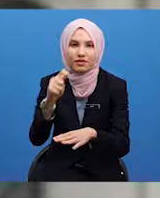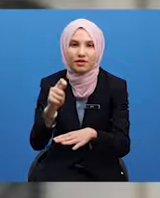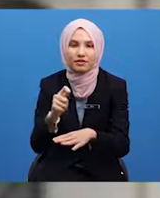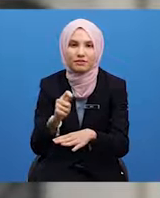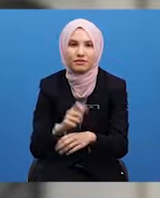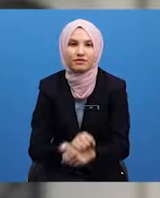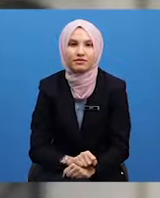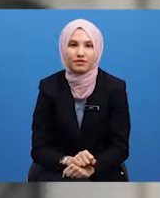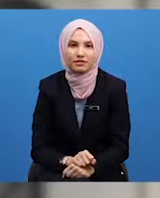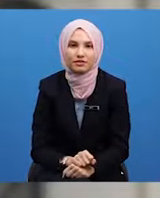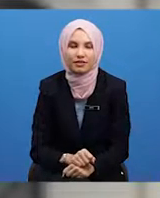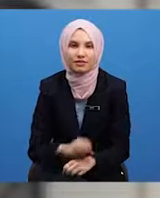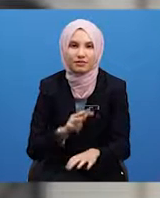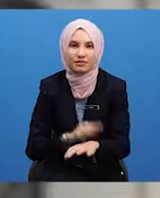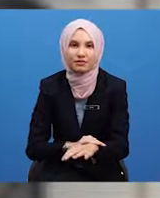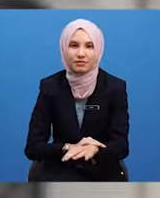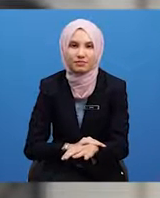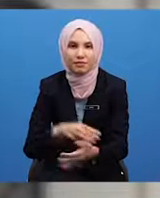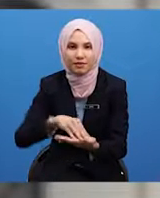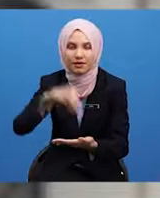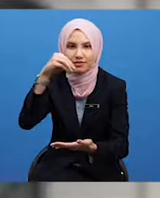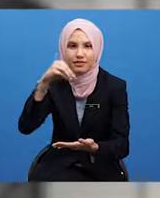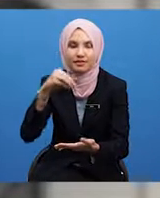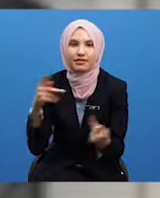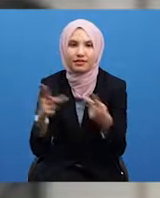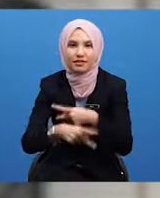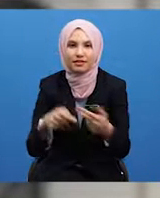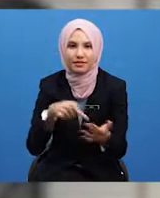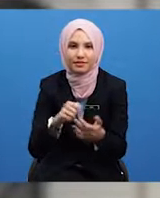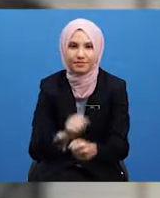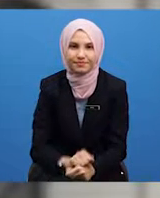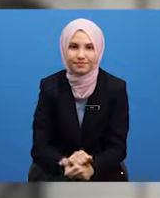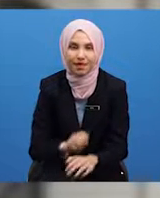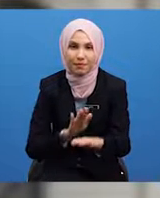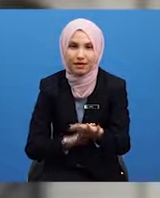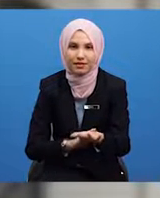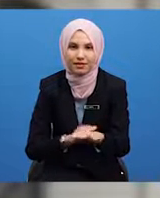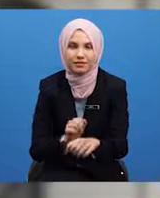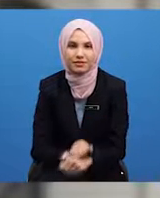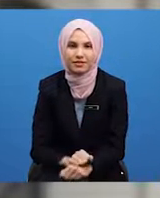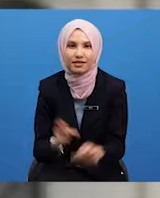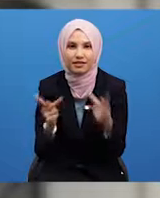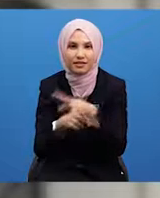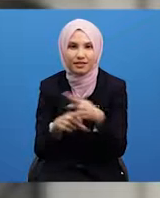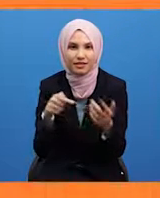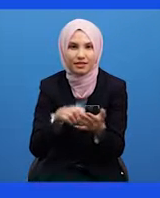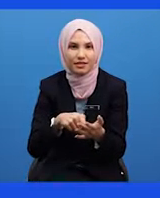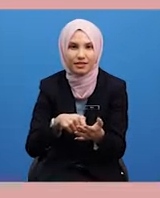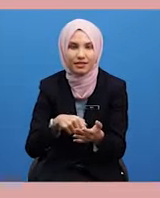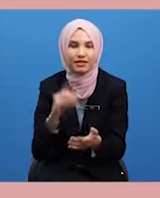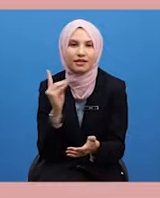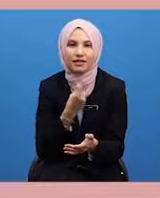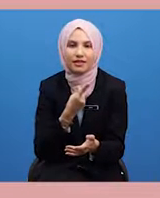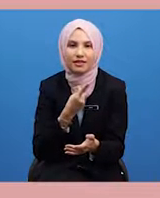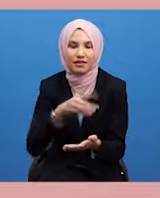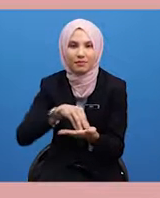rujukan sampingan semasa mempelajari tajuk episod kali ini. Pada episod kali ini, kita akan mempelajari